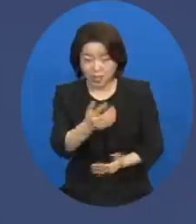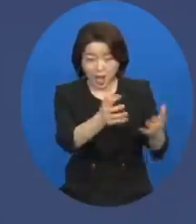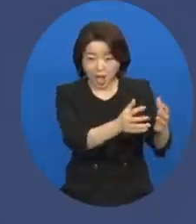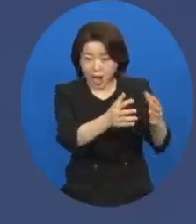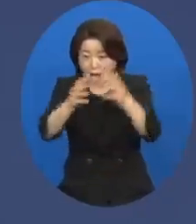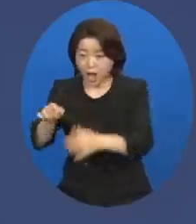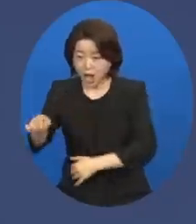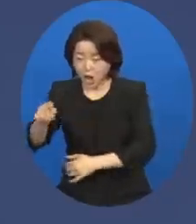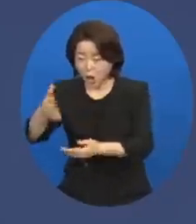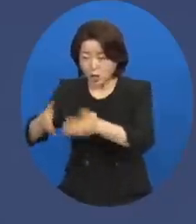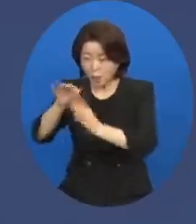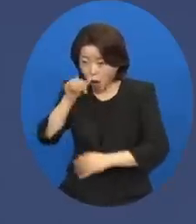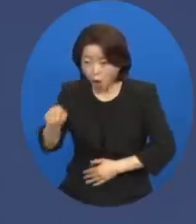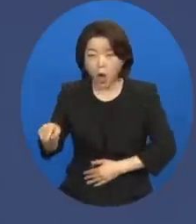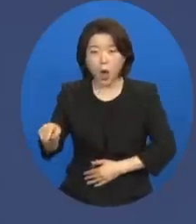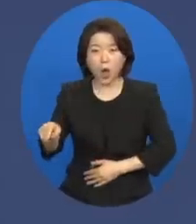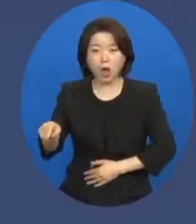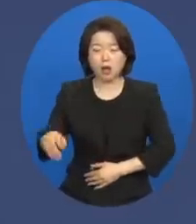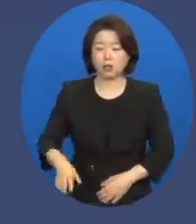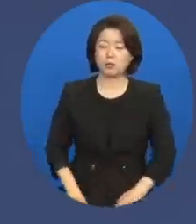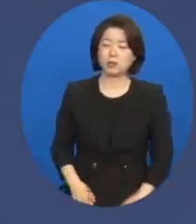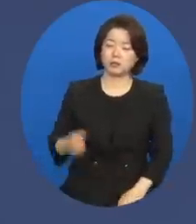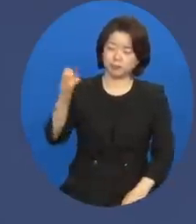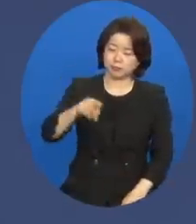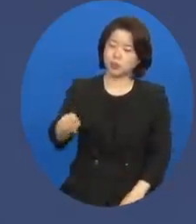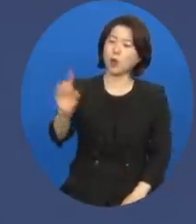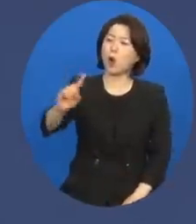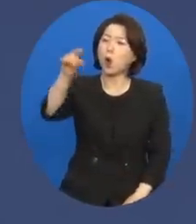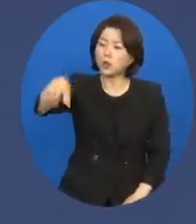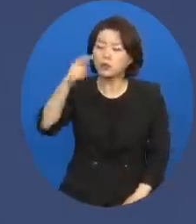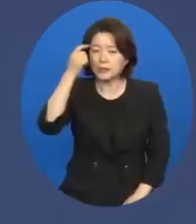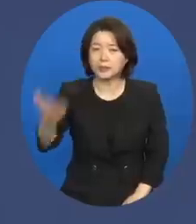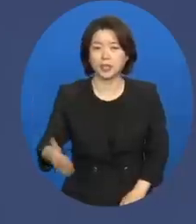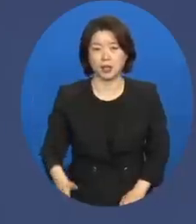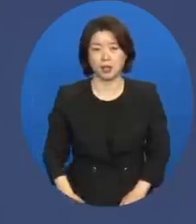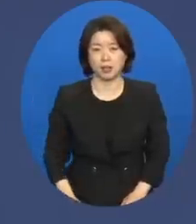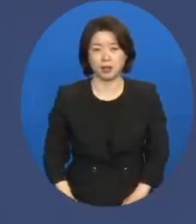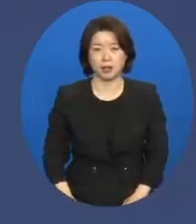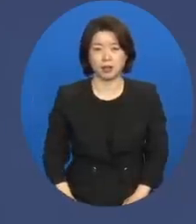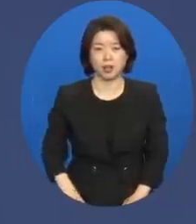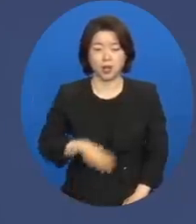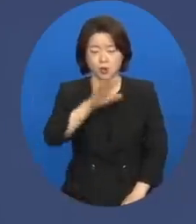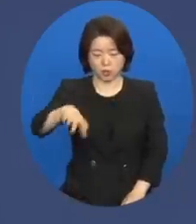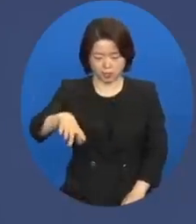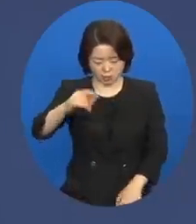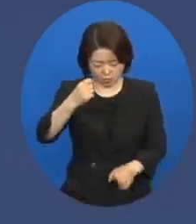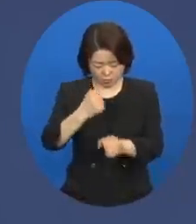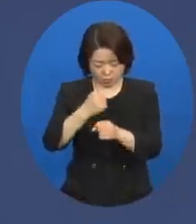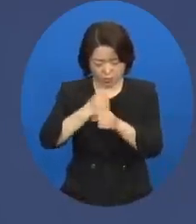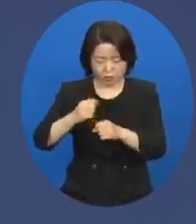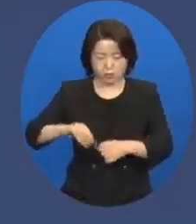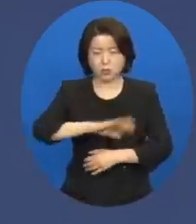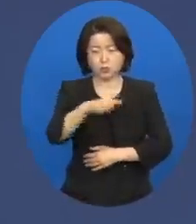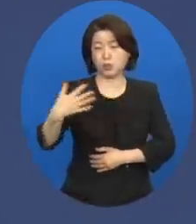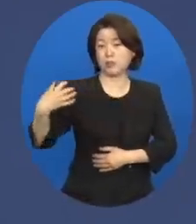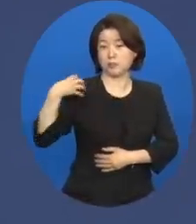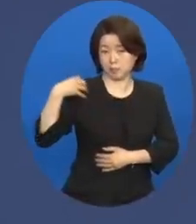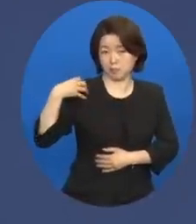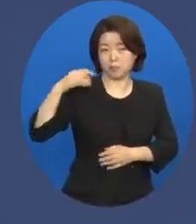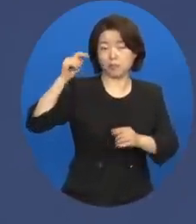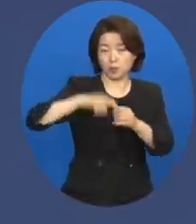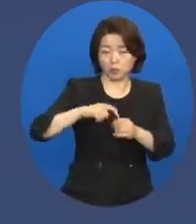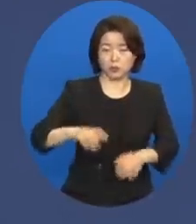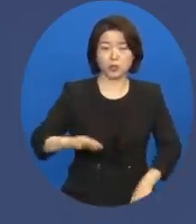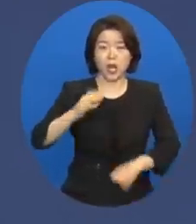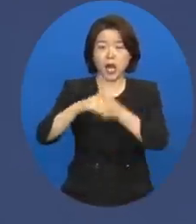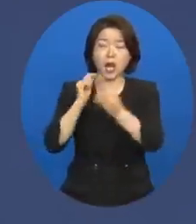하면 다시 말하면 너 어디 있느냐? 우리의 처음 지으신 우리의 사명이 하나님의 영광을